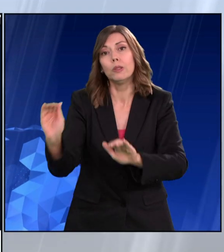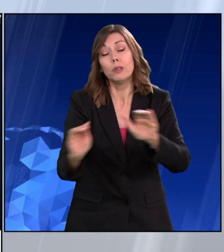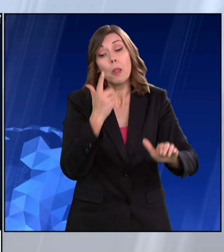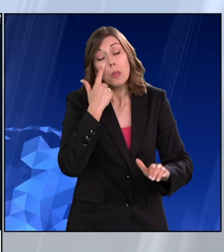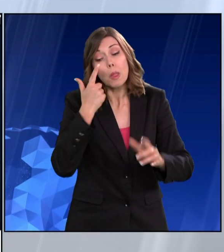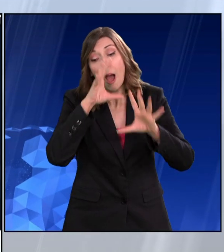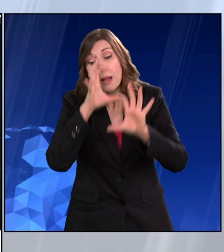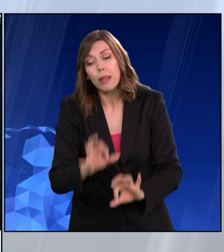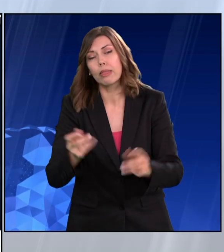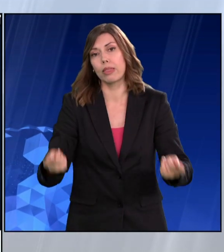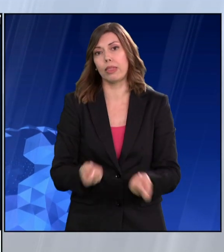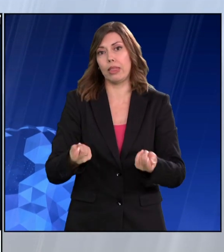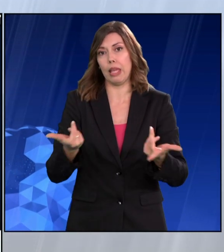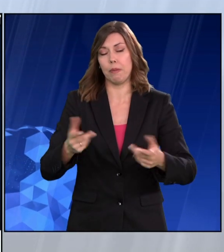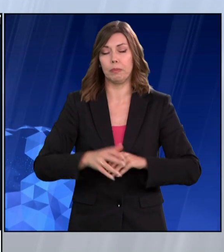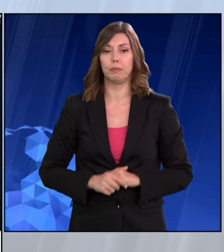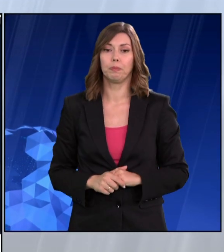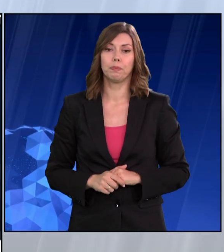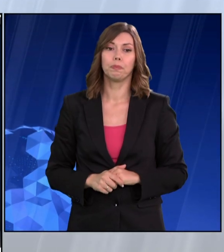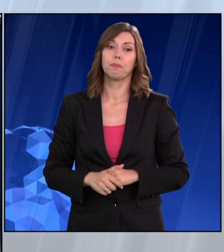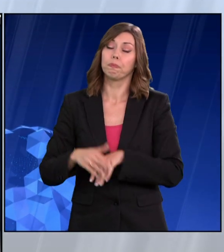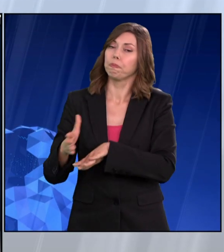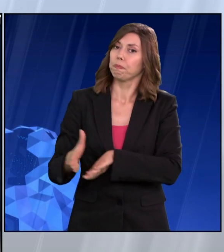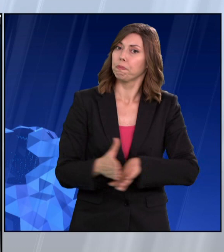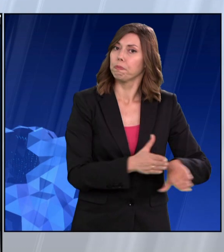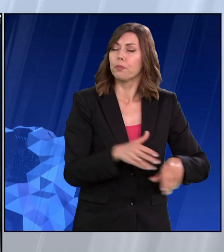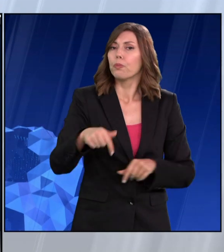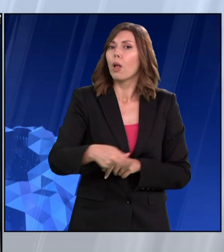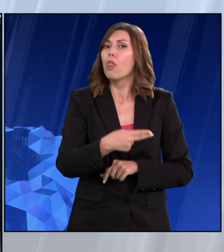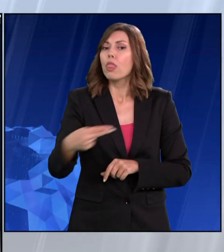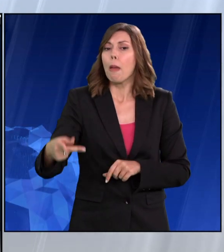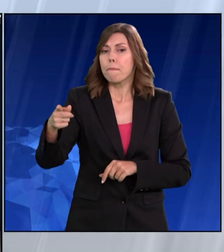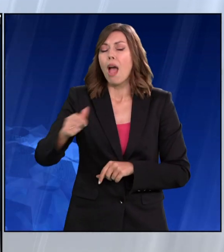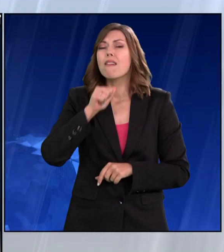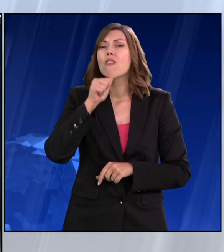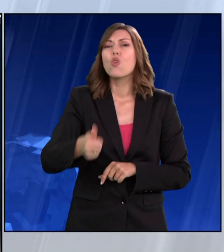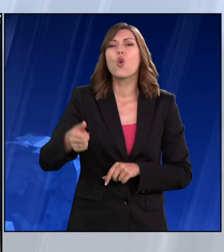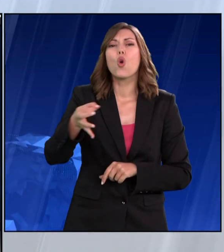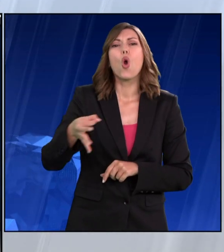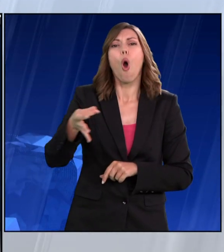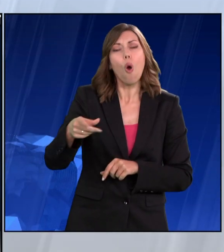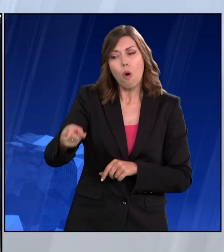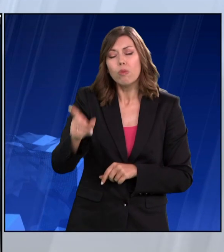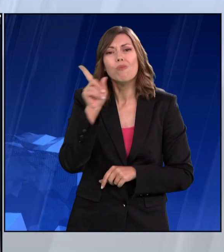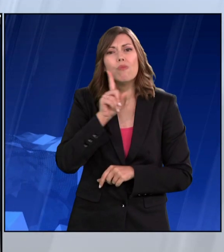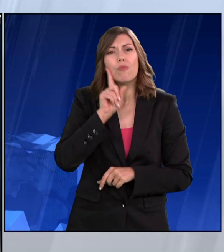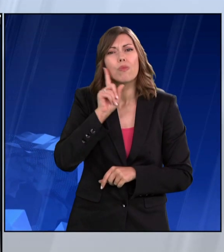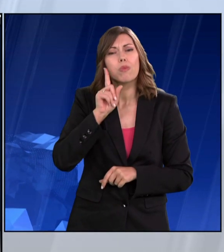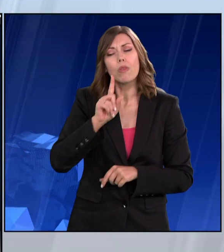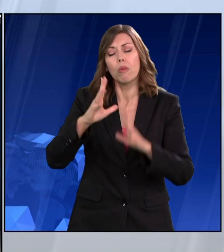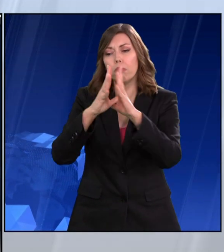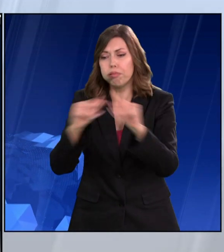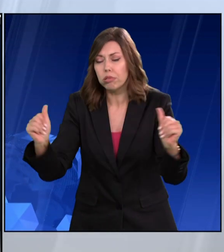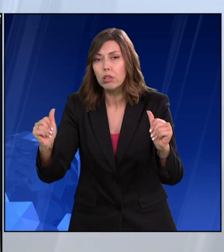Σε θρίλερ που φαίνεται ότι επιφυλάσσει και άλλα επεισόδια, εξελίσσεται η υπόθεση της εξαφάνισης της Αναστάζιας στην ΚΟ. Στο νησί